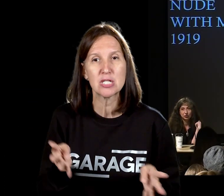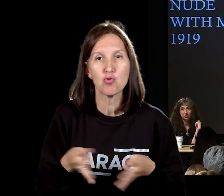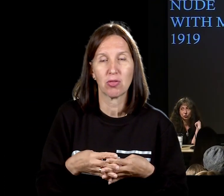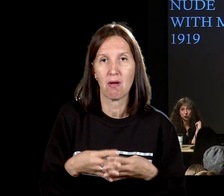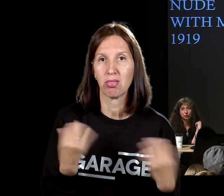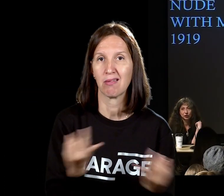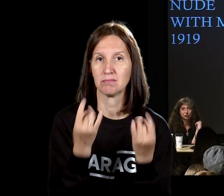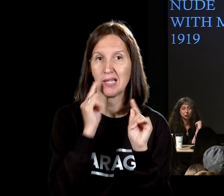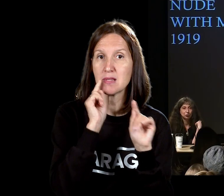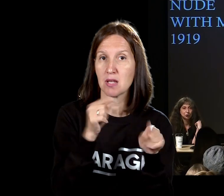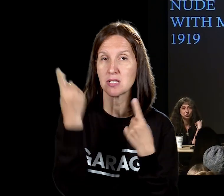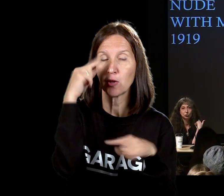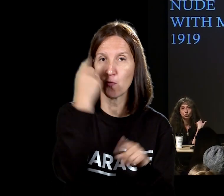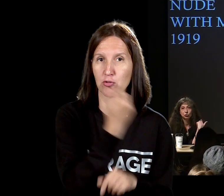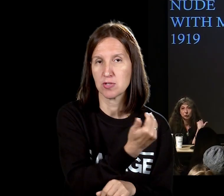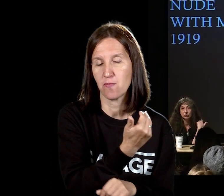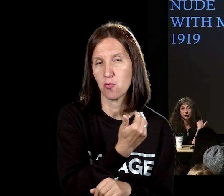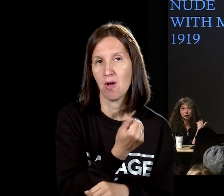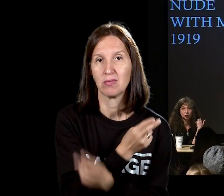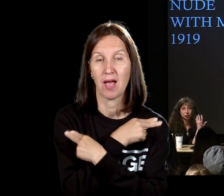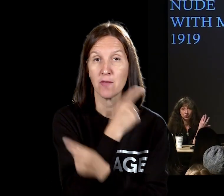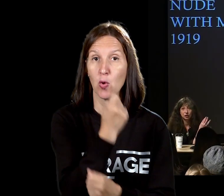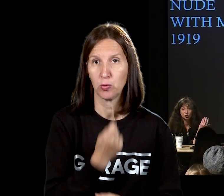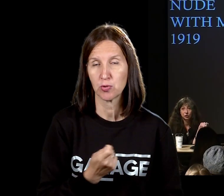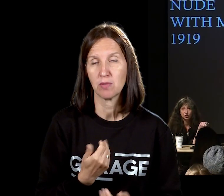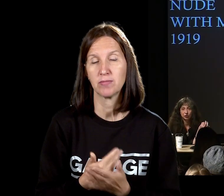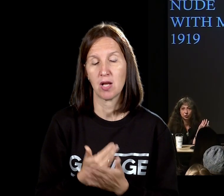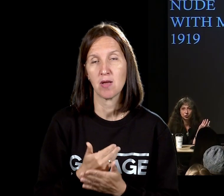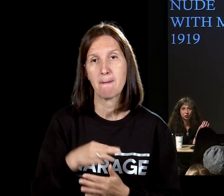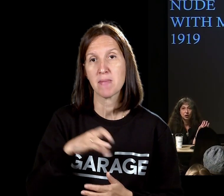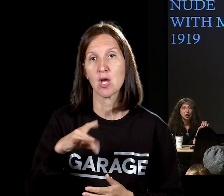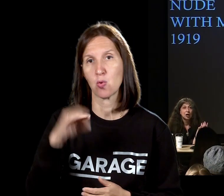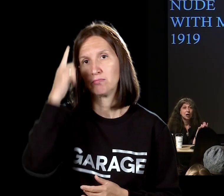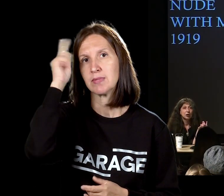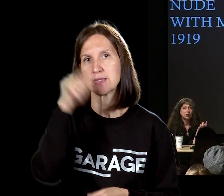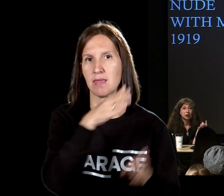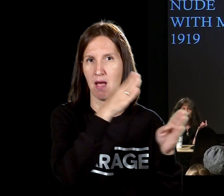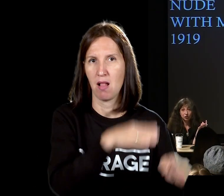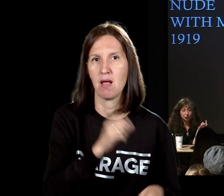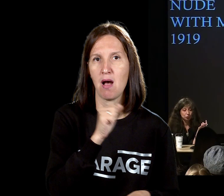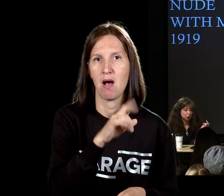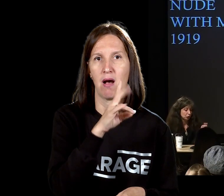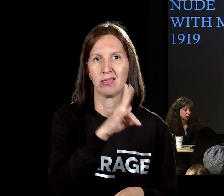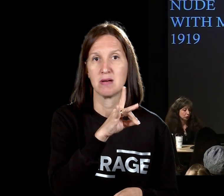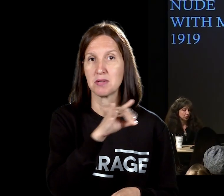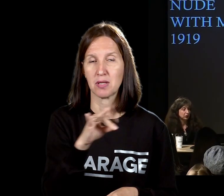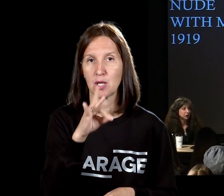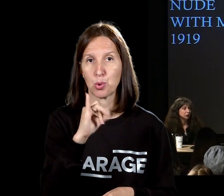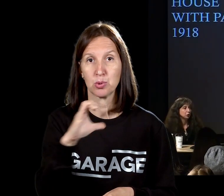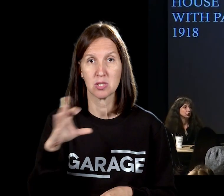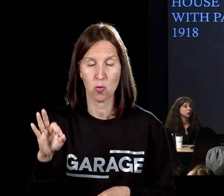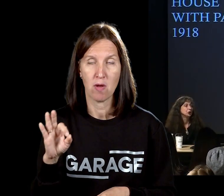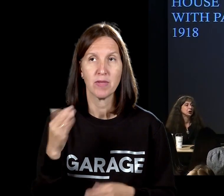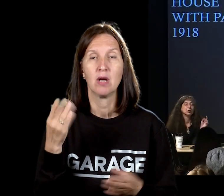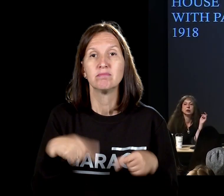интересом к творчеству наивных художников, я думаю, что он вполне знал, что он, скорее всего, знал Анри Руссо. Я думаю, что он